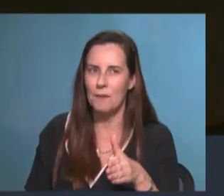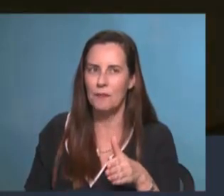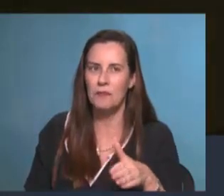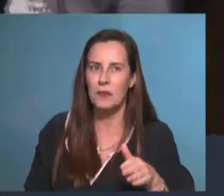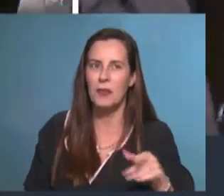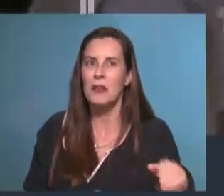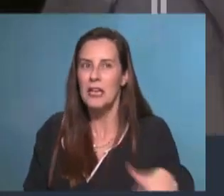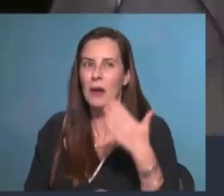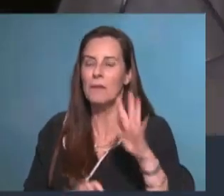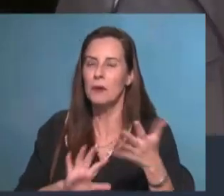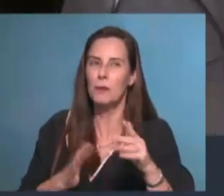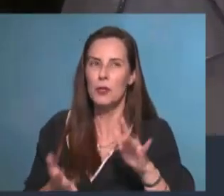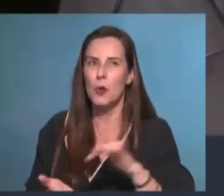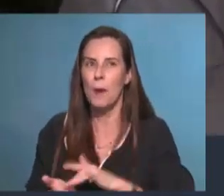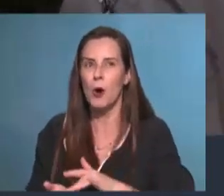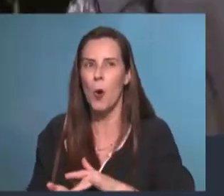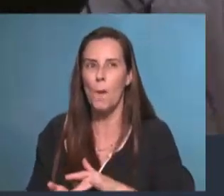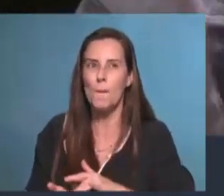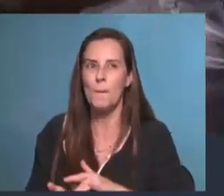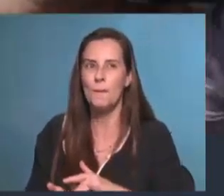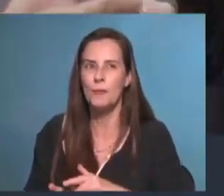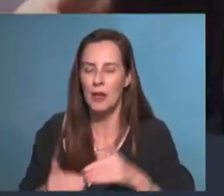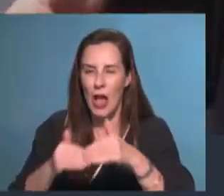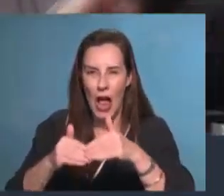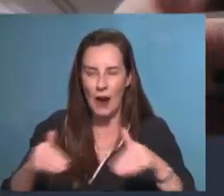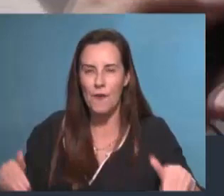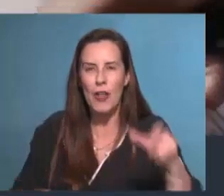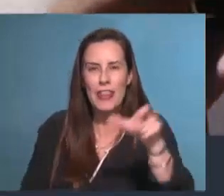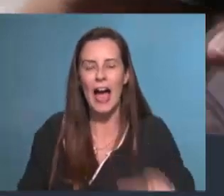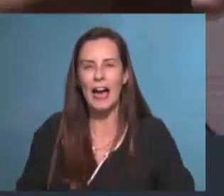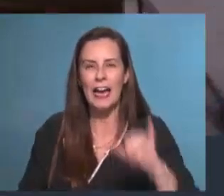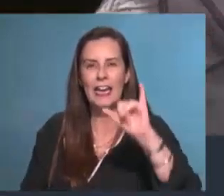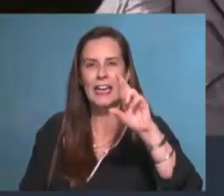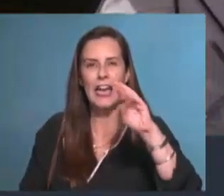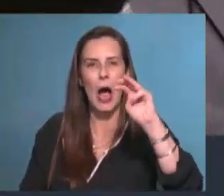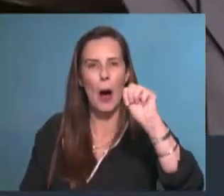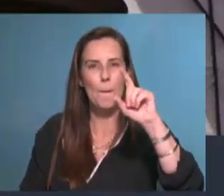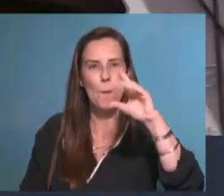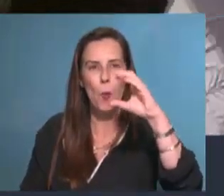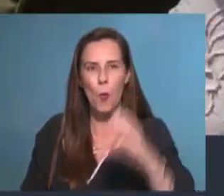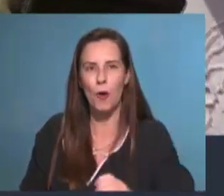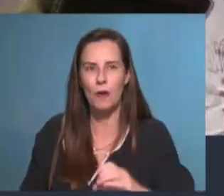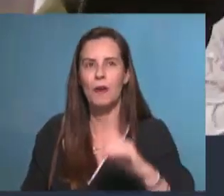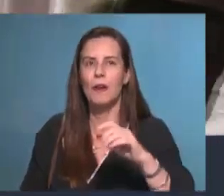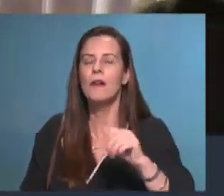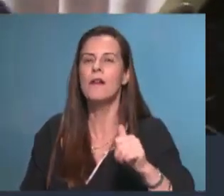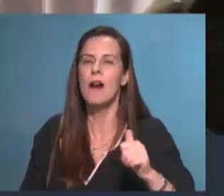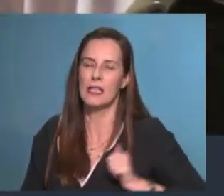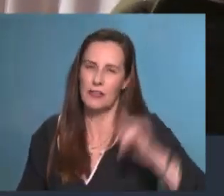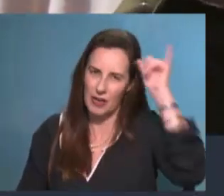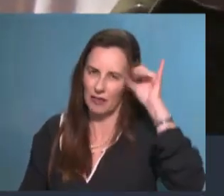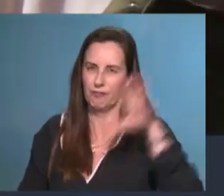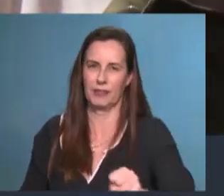כנראה שבאיזשהו מקום על גבול נער ירמוק הצבא הירדני גילה